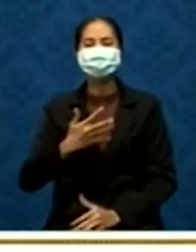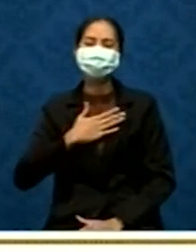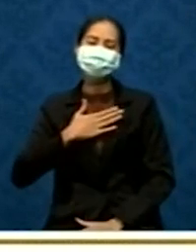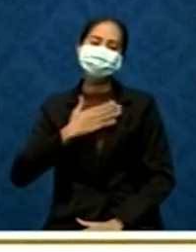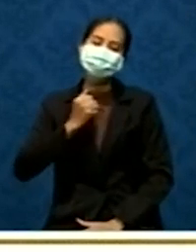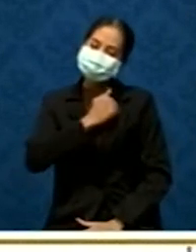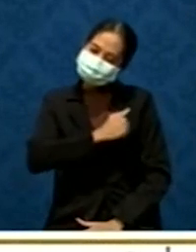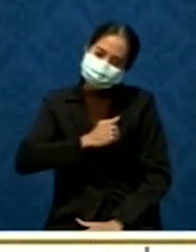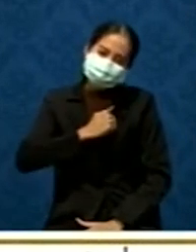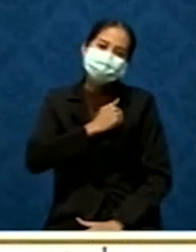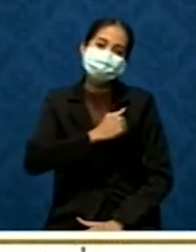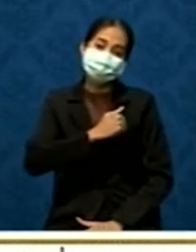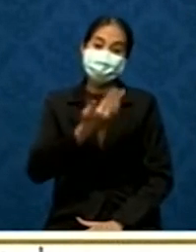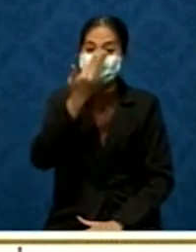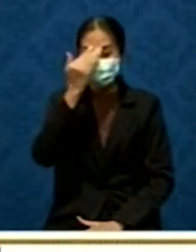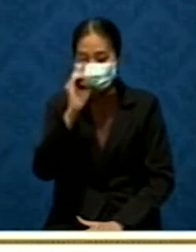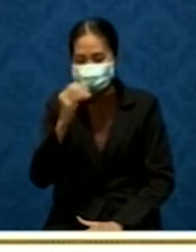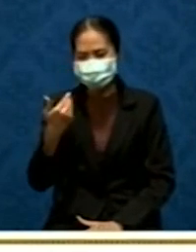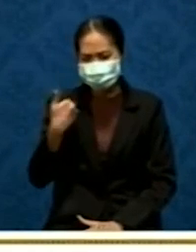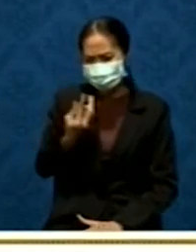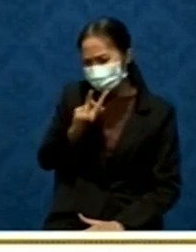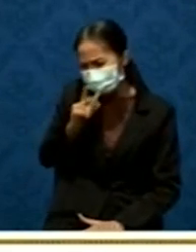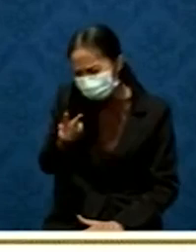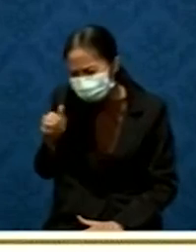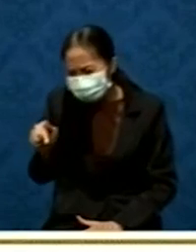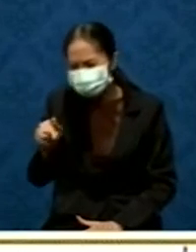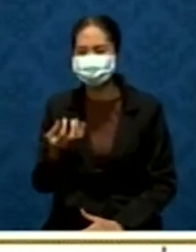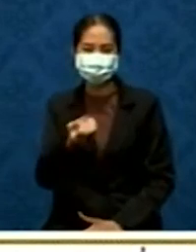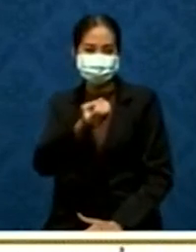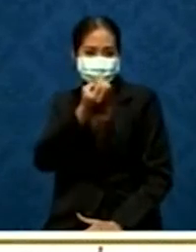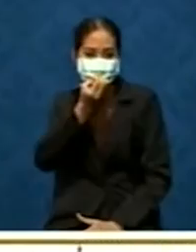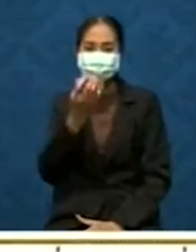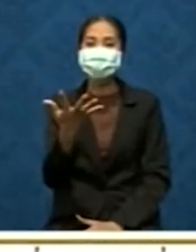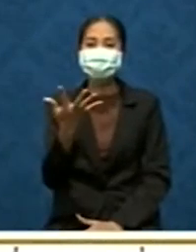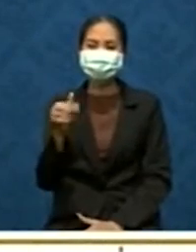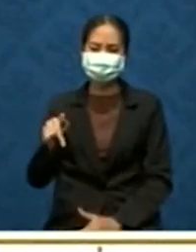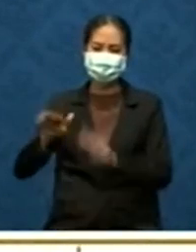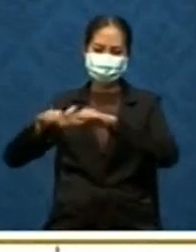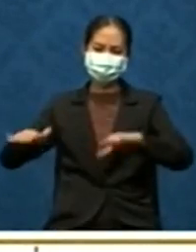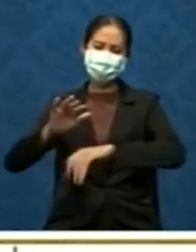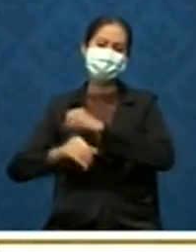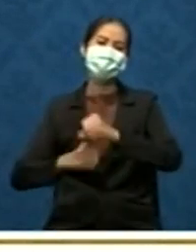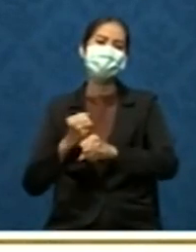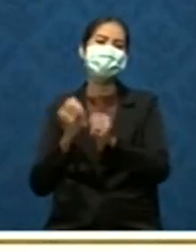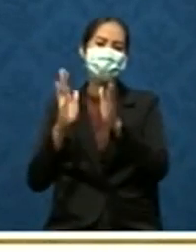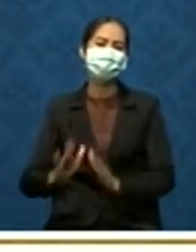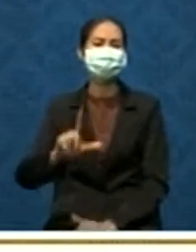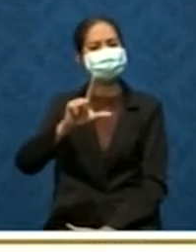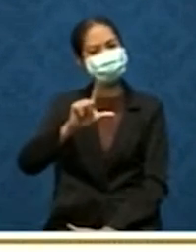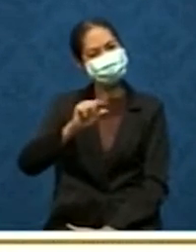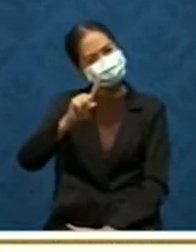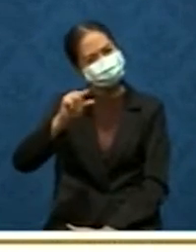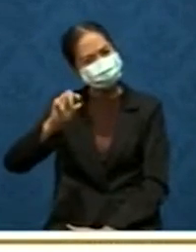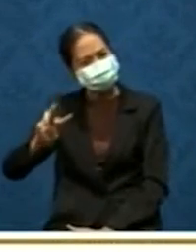ากผู้เห็นผู้คนและก็คนที่อดอาหารเด็กอายุขนาด21